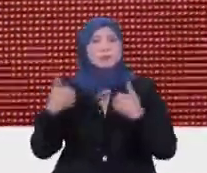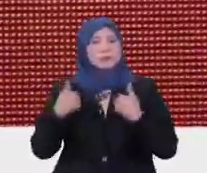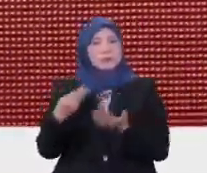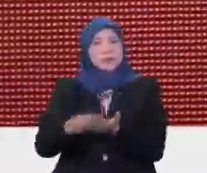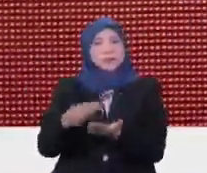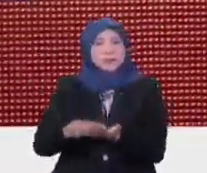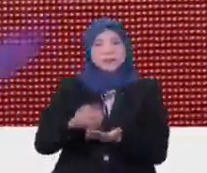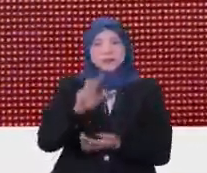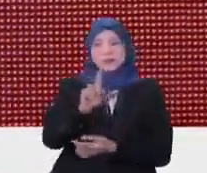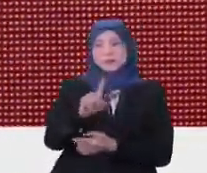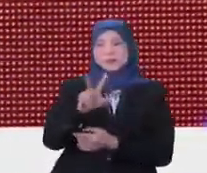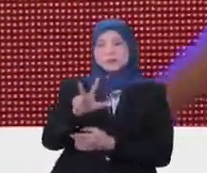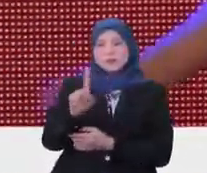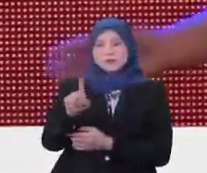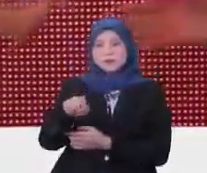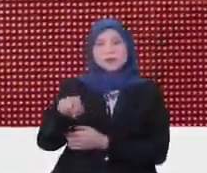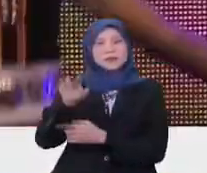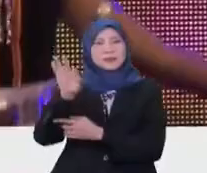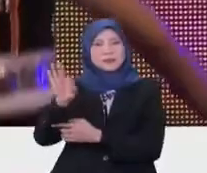peruntukan